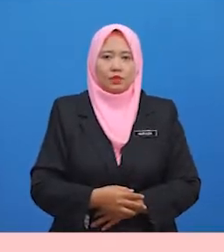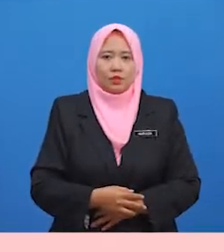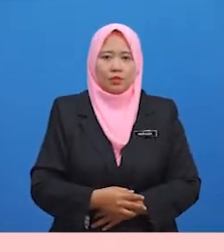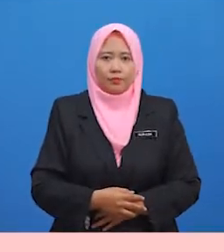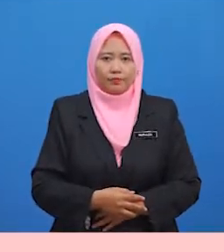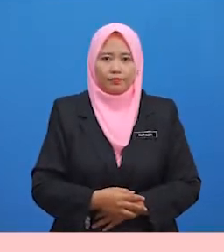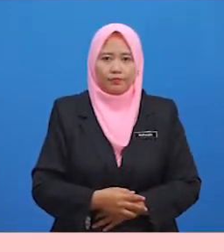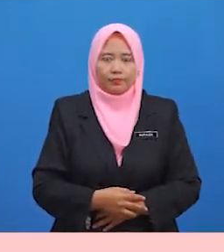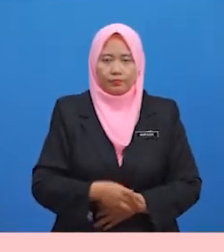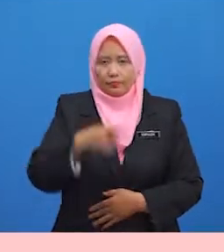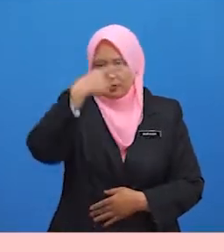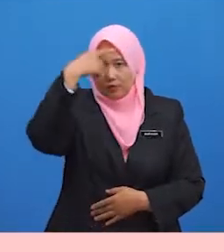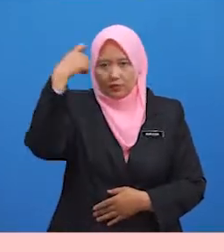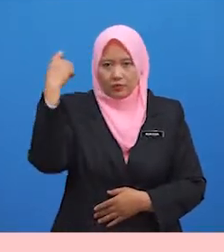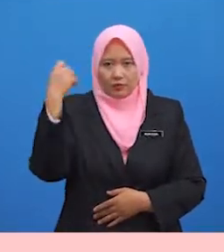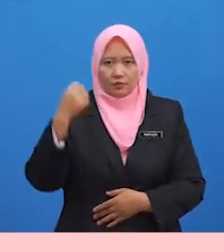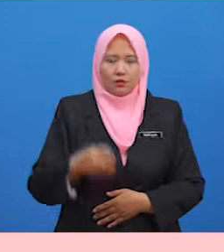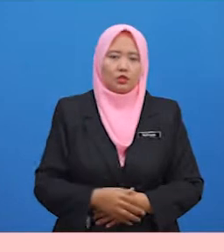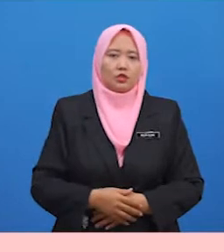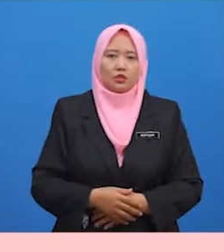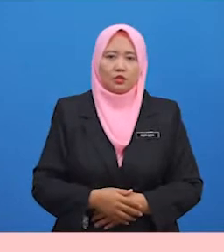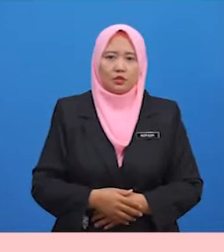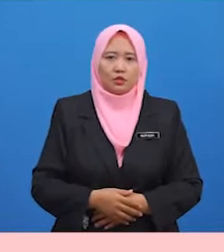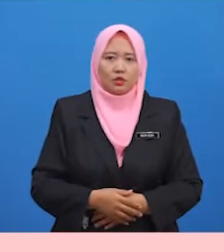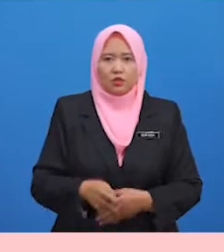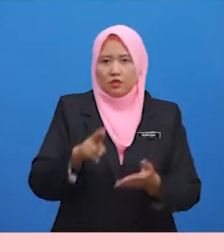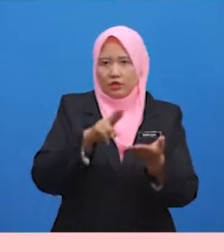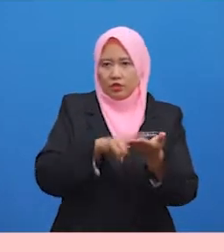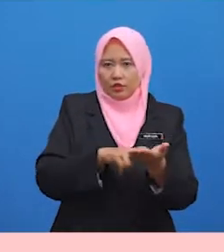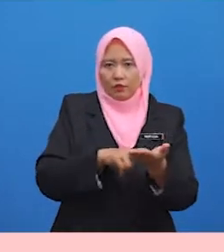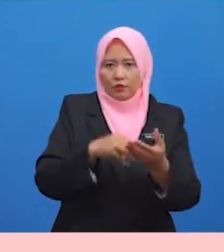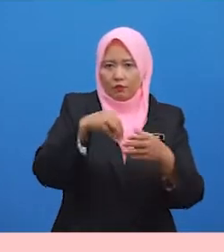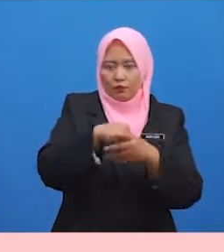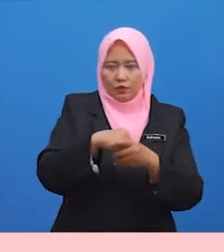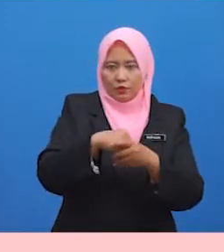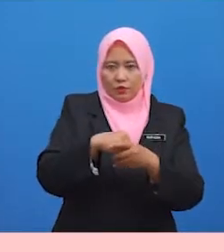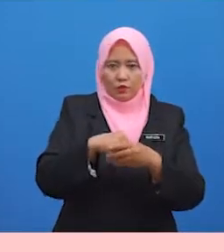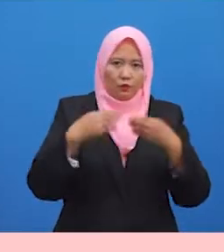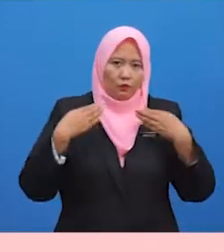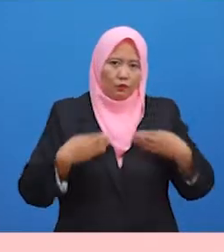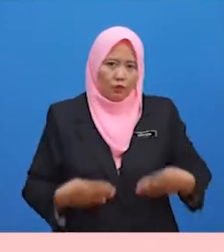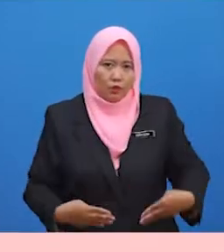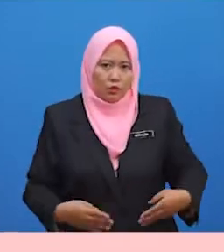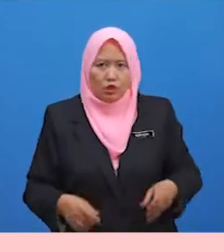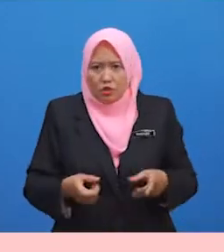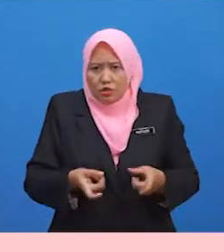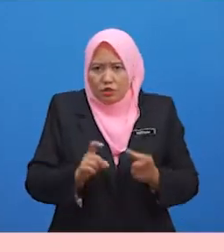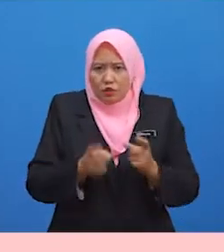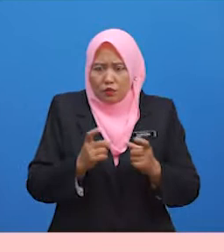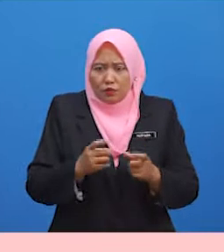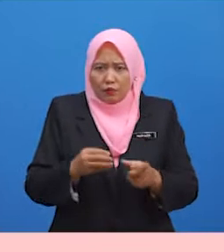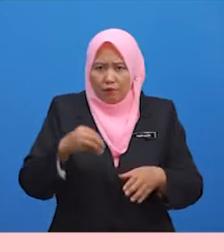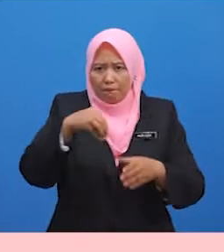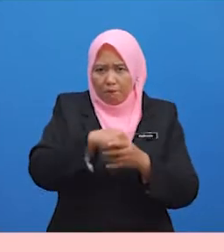Punca atlet tidak sedarkan diri kerana keracunan adalah kerana racun yang masuk ke dalam tubuh badan akan bertindak dengan